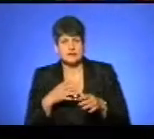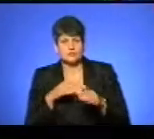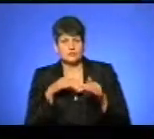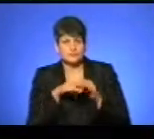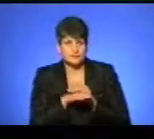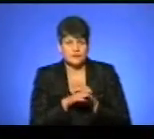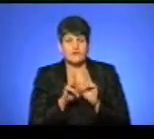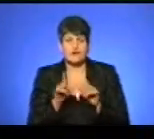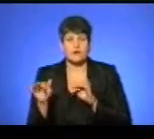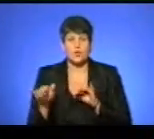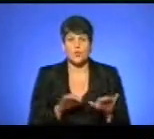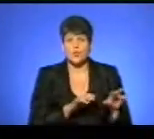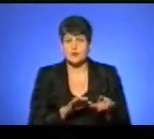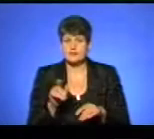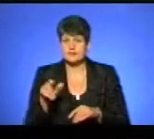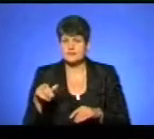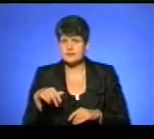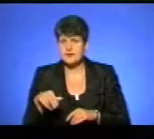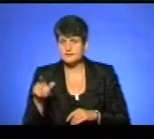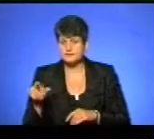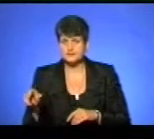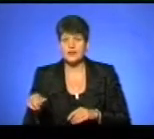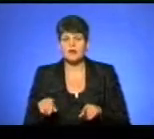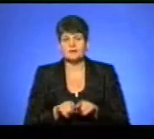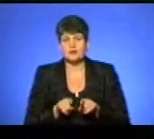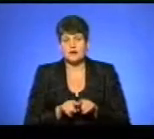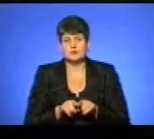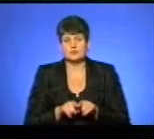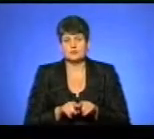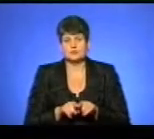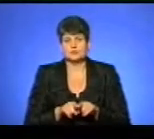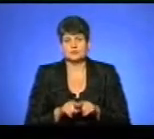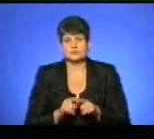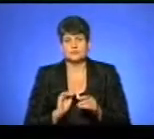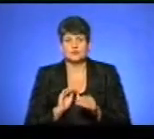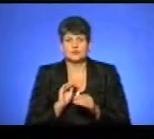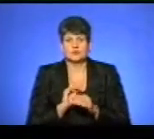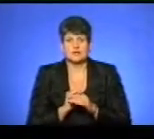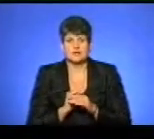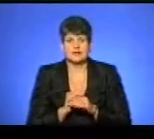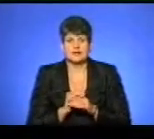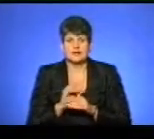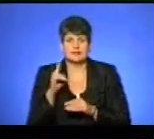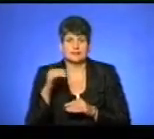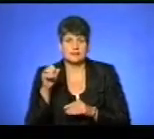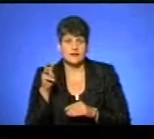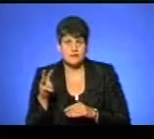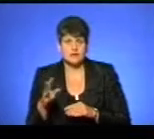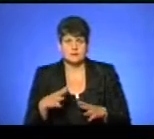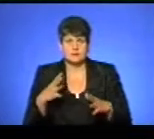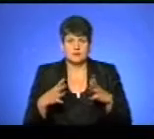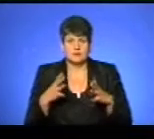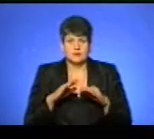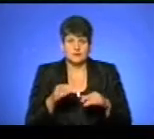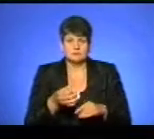як рухатися. Ну і трошки надає адреналіну той дим, ті петарди для дітей. Ну вони в захваті